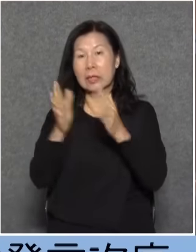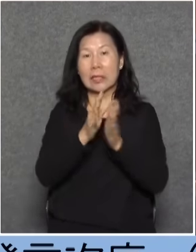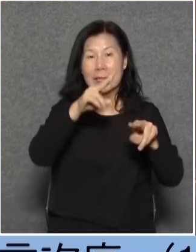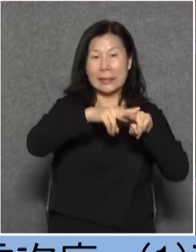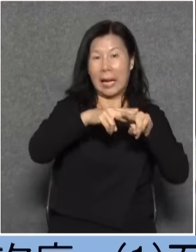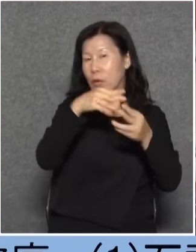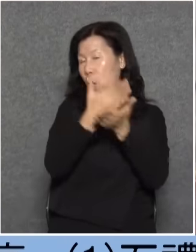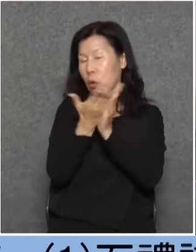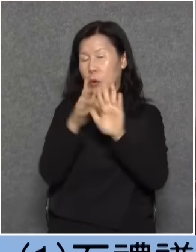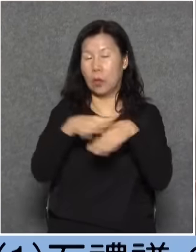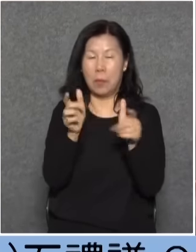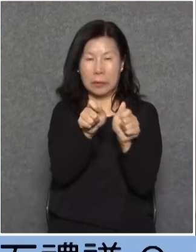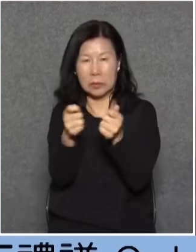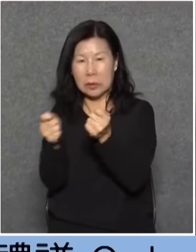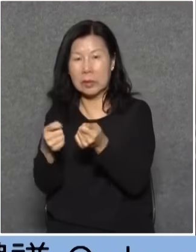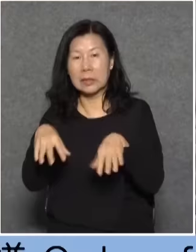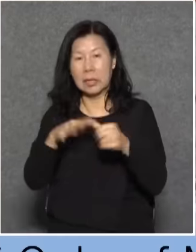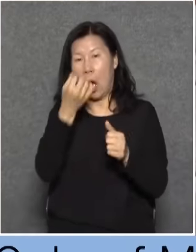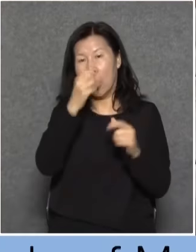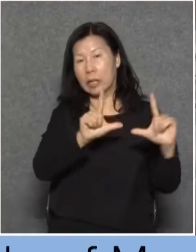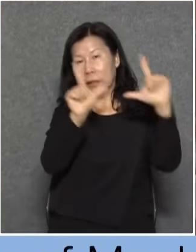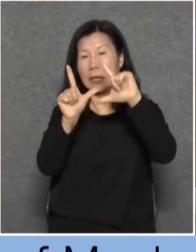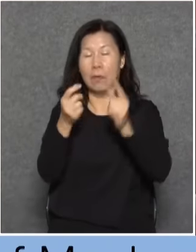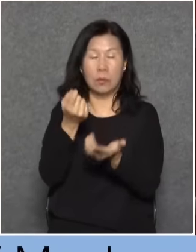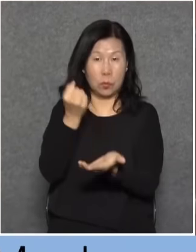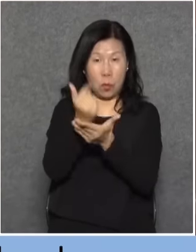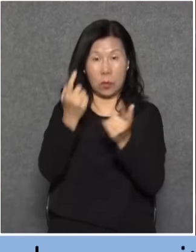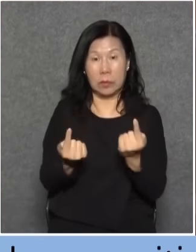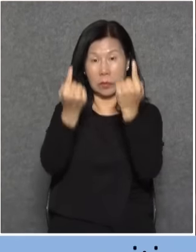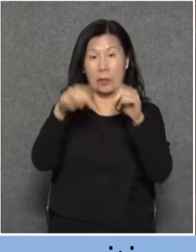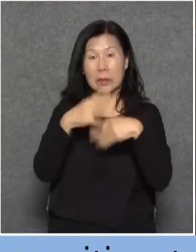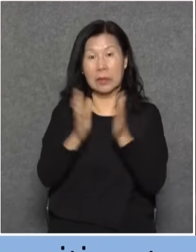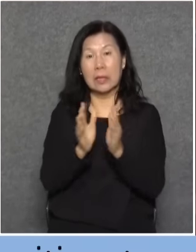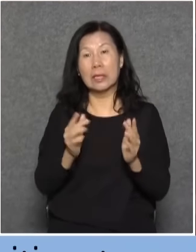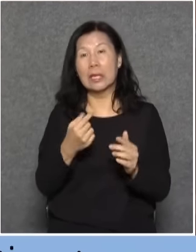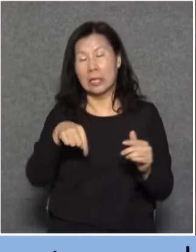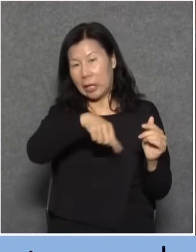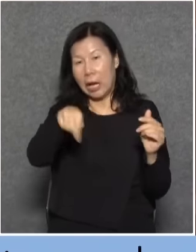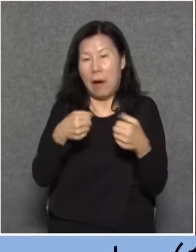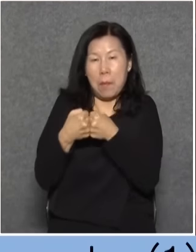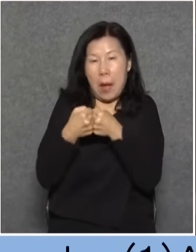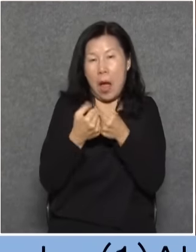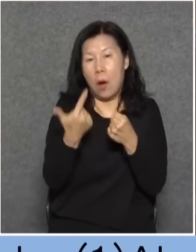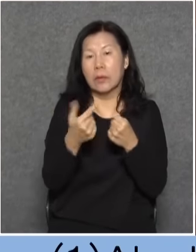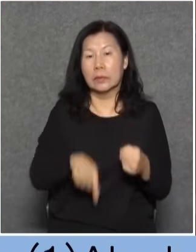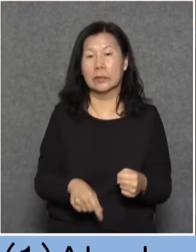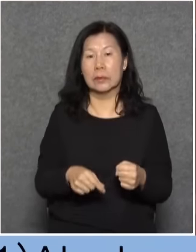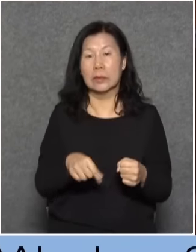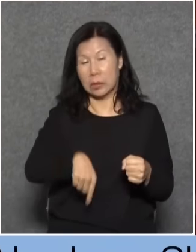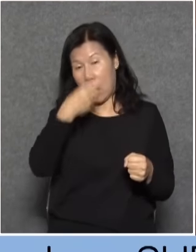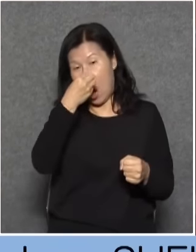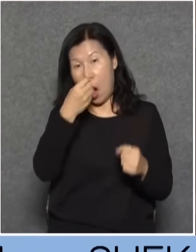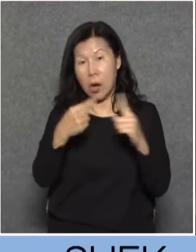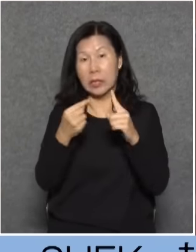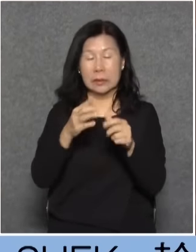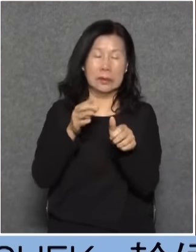破坏，港人的生活成本暴涨之余，渐渐失去这个生活空间。资本主义经济对香港人的